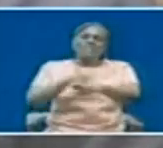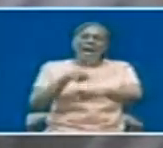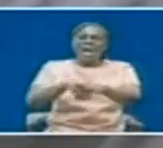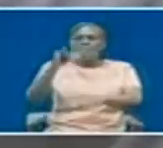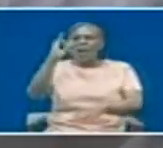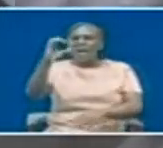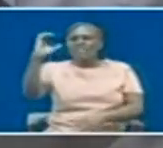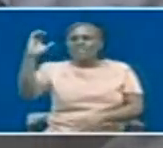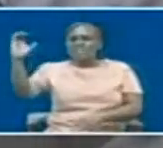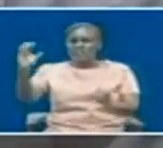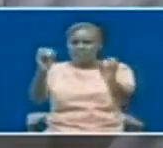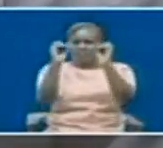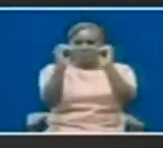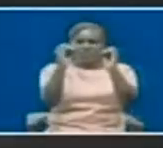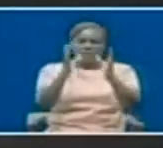ICC.